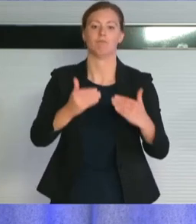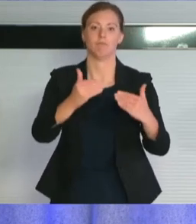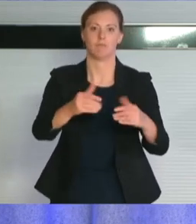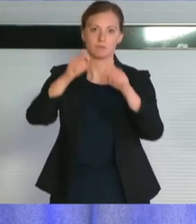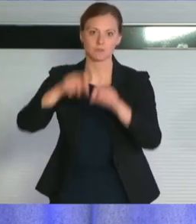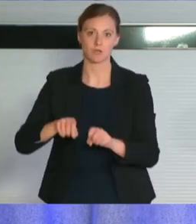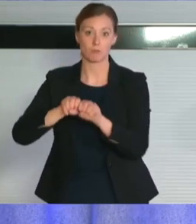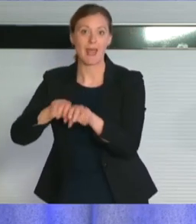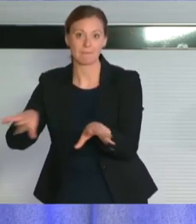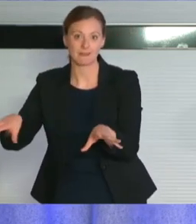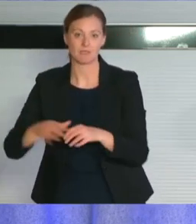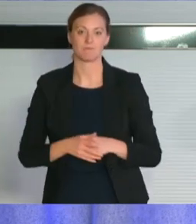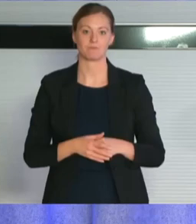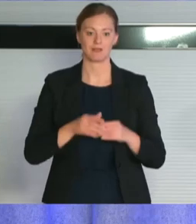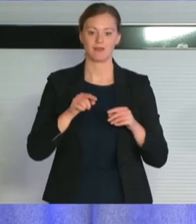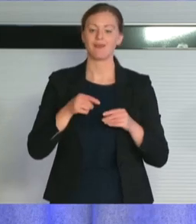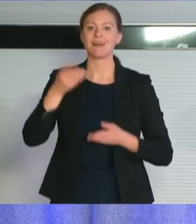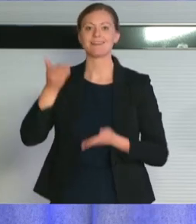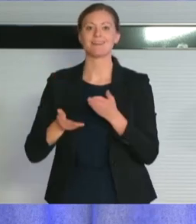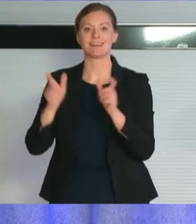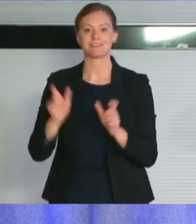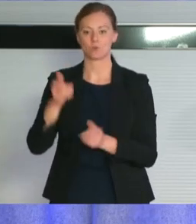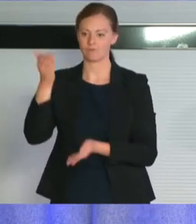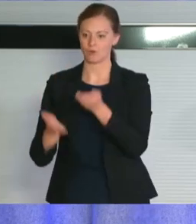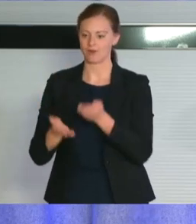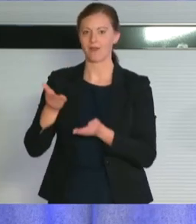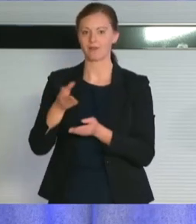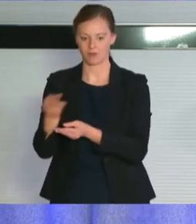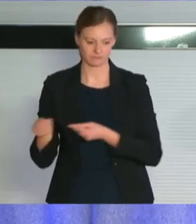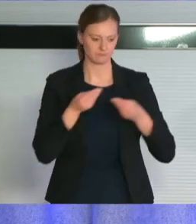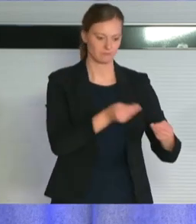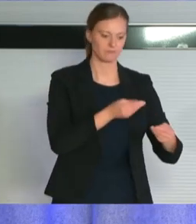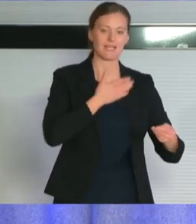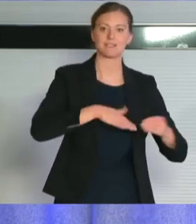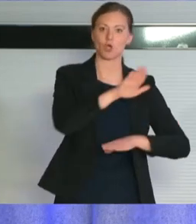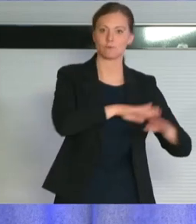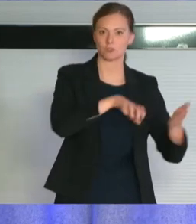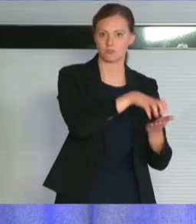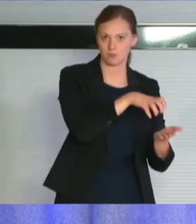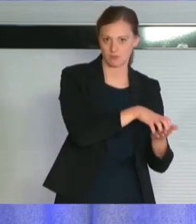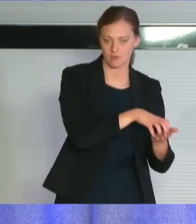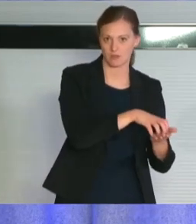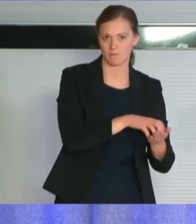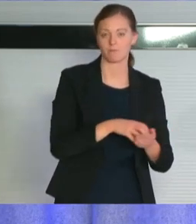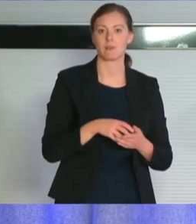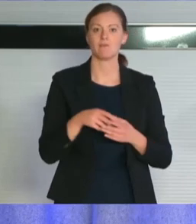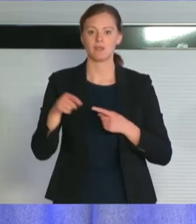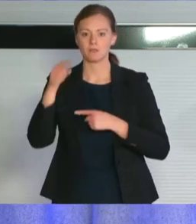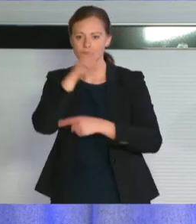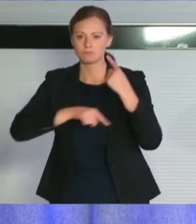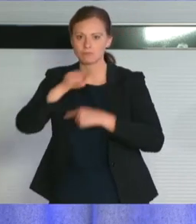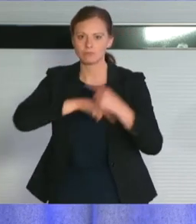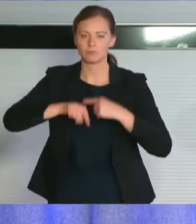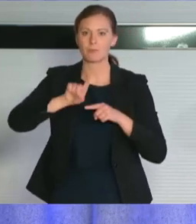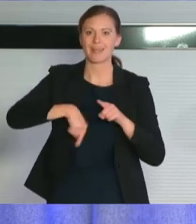Vi har i dag gitt en risikovurdering til Helsedirektoratet og Helse- og omsorgsdepartementet. Vi snakker mye om